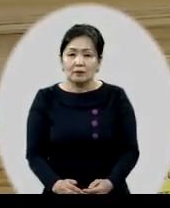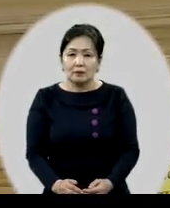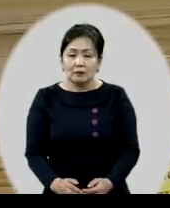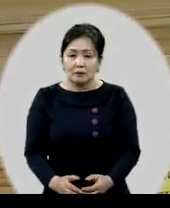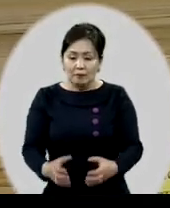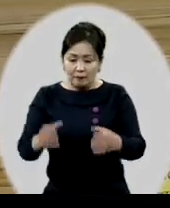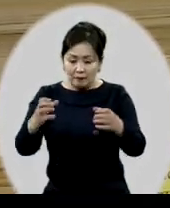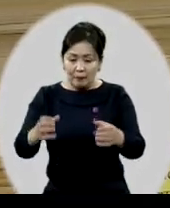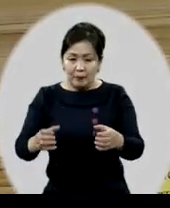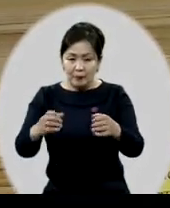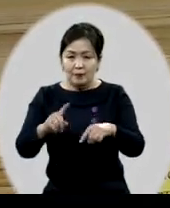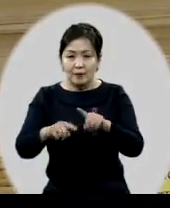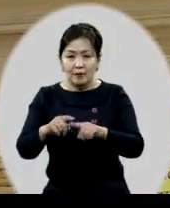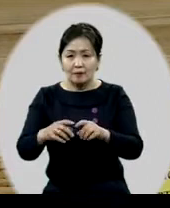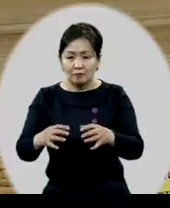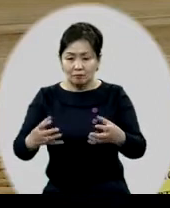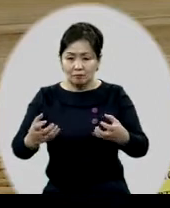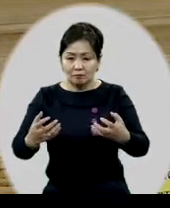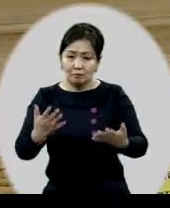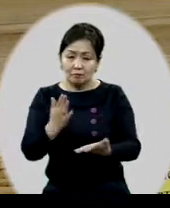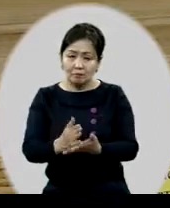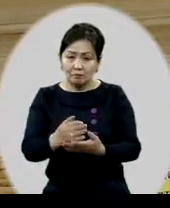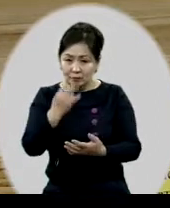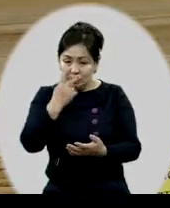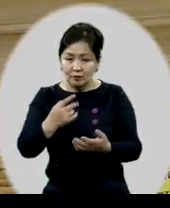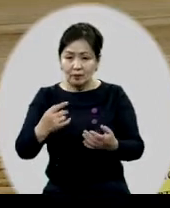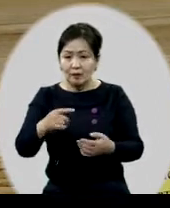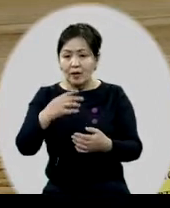2 савнд ямар хэмжээтэй ус байгаа вэ? Энгийн баталгаагаар илэрхийлж өгч хэрэг хөтөтэй.